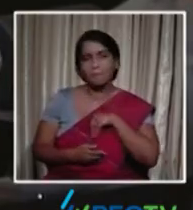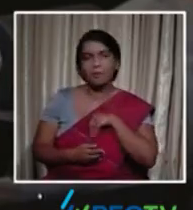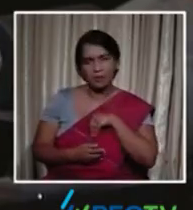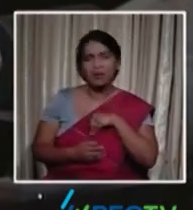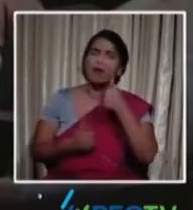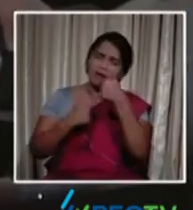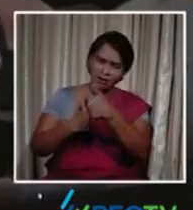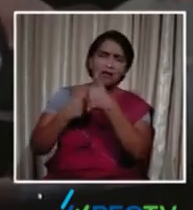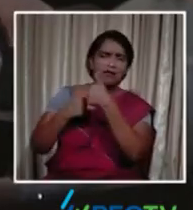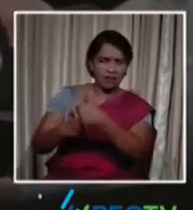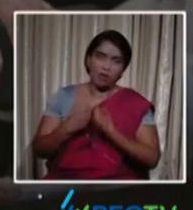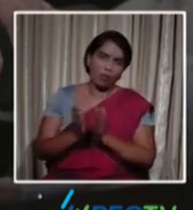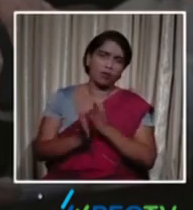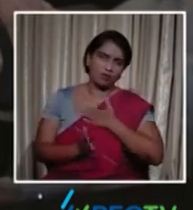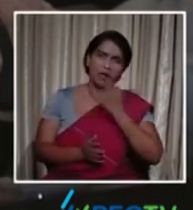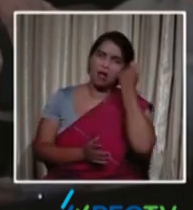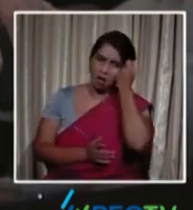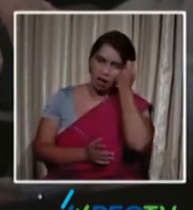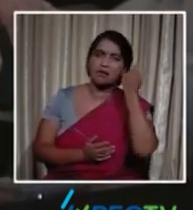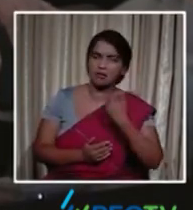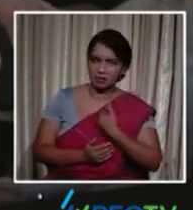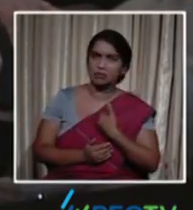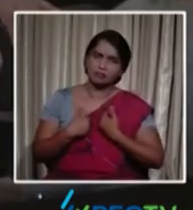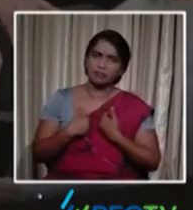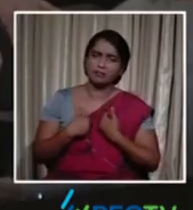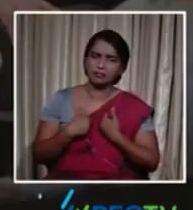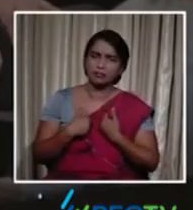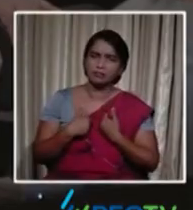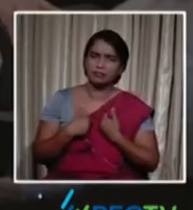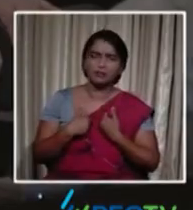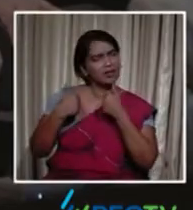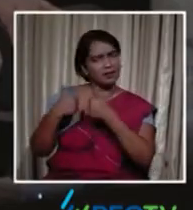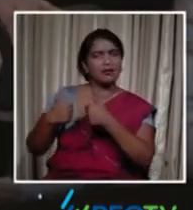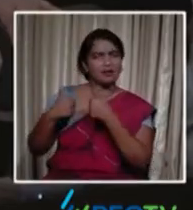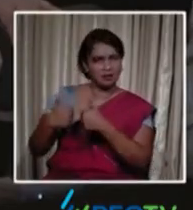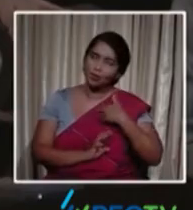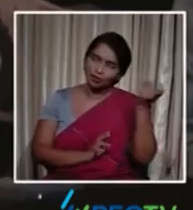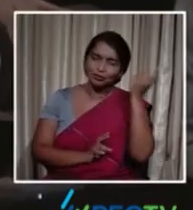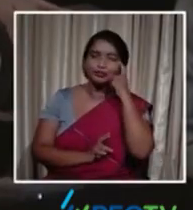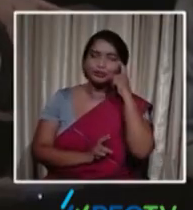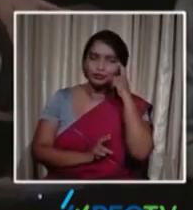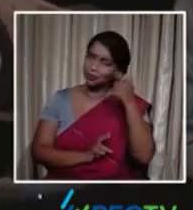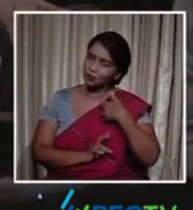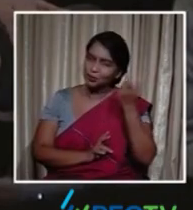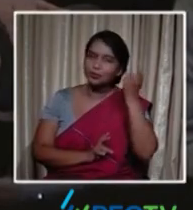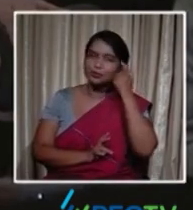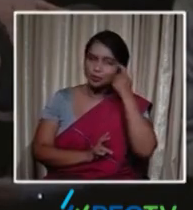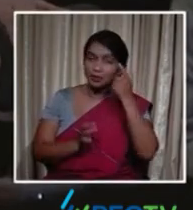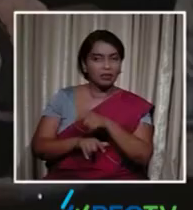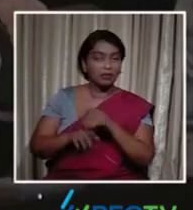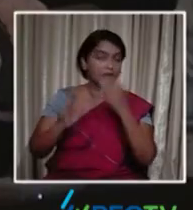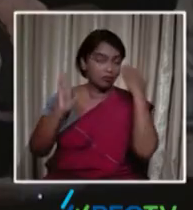හරි. මේක මගේ අදහස. මේක මගේ අදහස. හරි හරි. කරුණාකර නිස්සද්ද වෙන්න. මා දන්නවා මෙහෙම කලබල වෙන